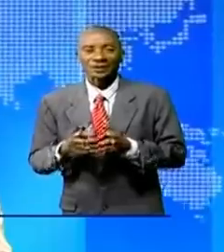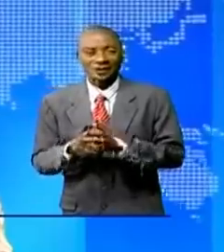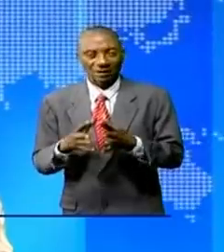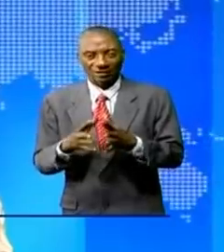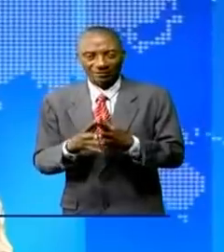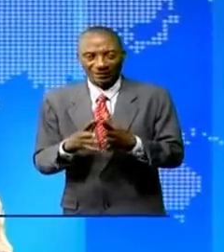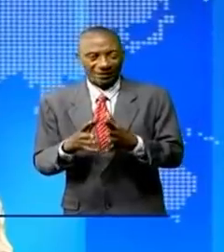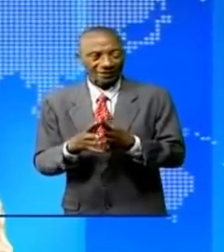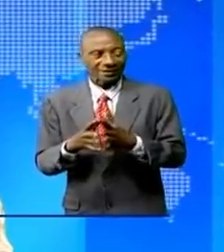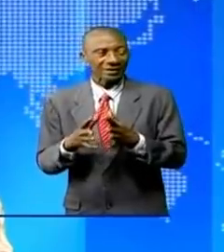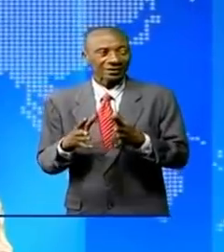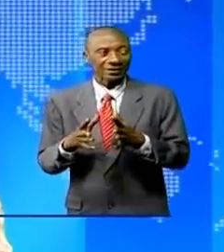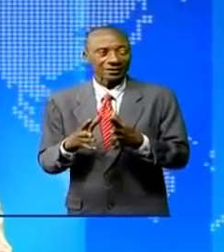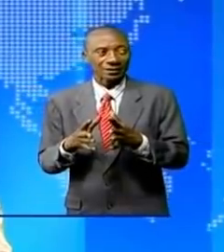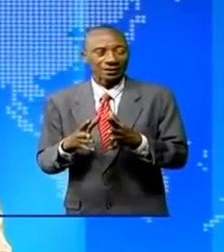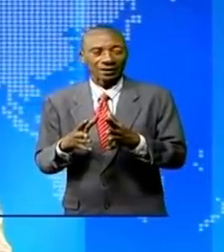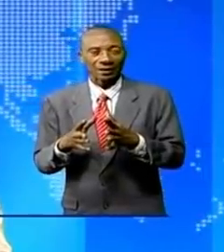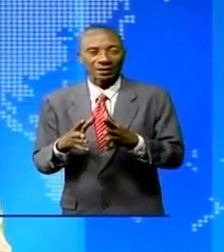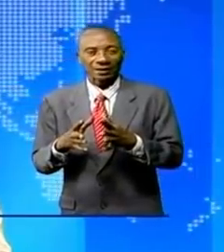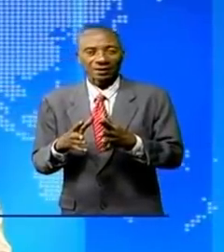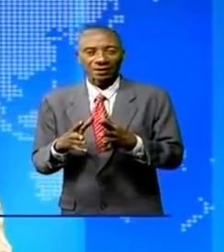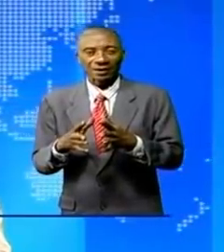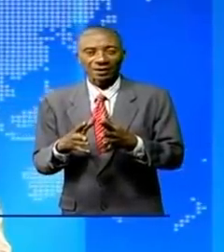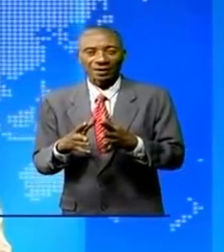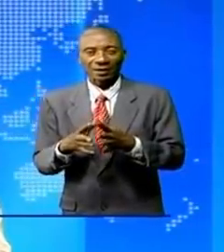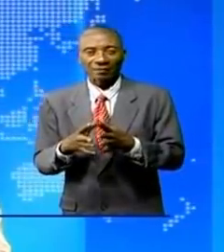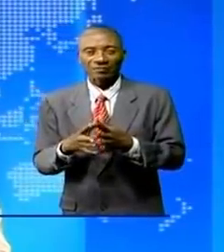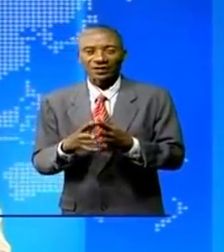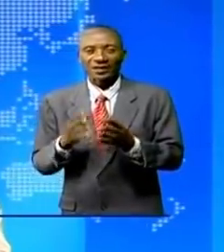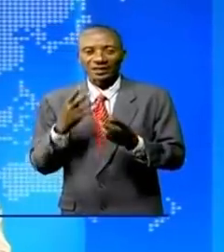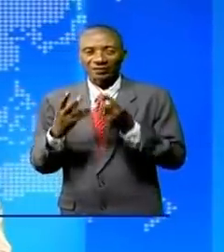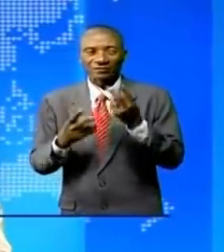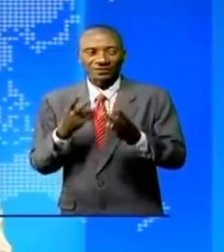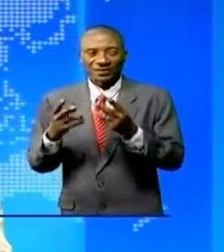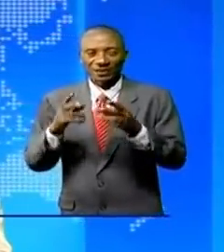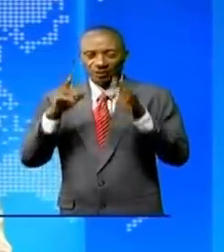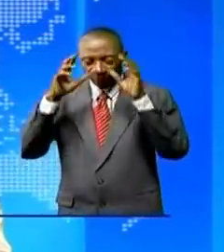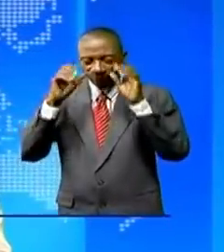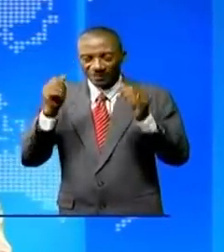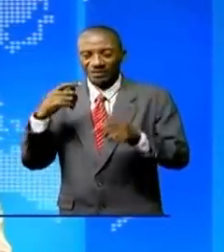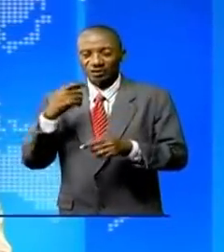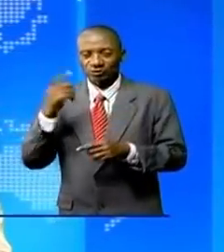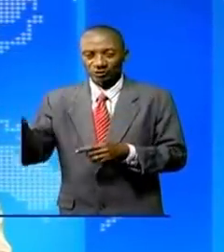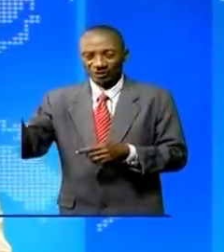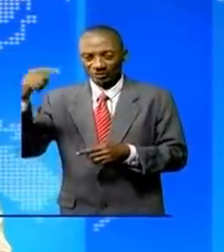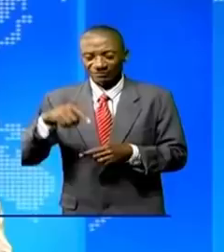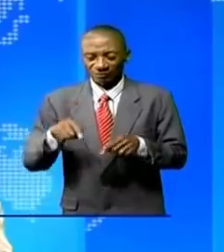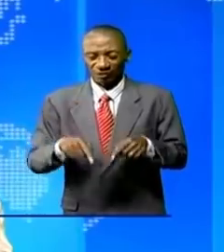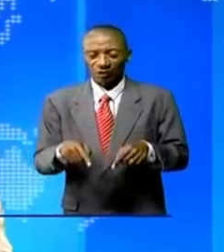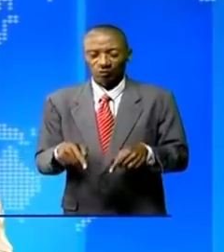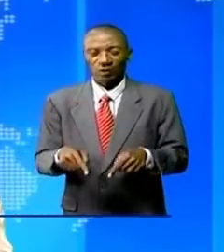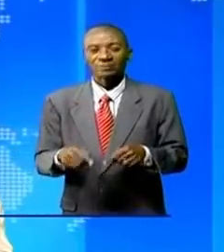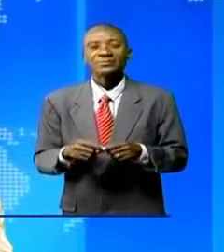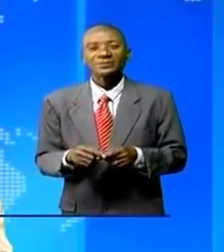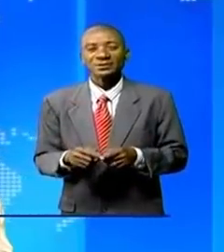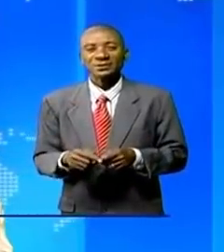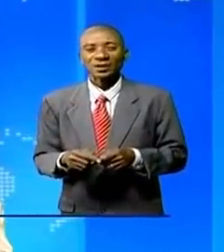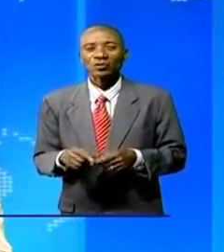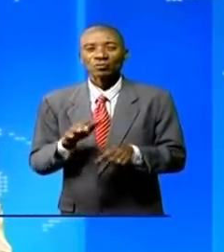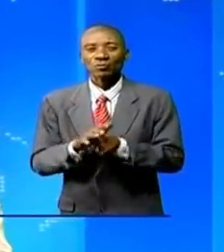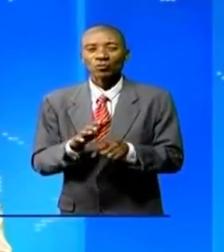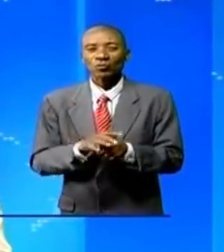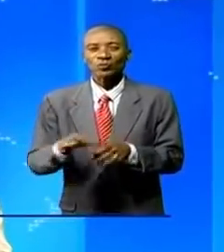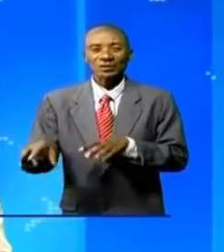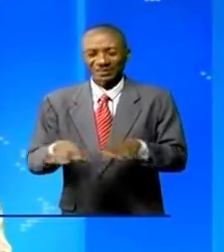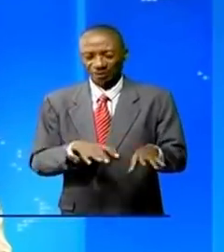région de Chari. Ajoute à cela 18 prisonniers criminels, auteurs de plusieurs exactions sur